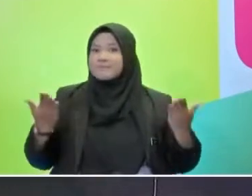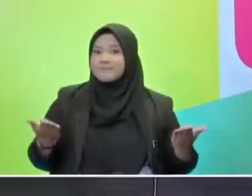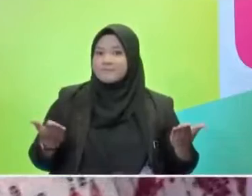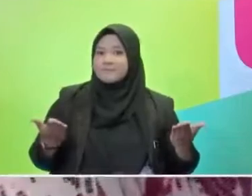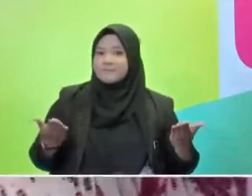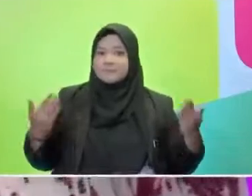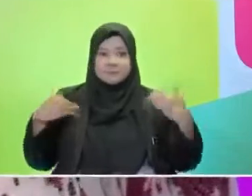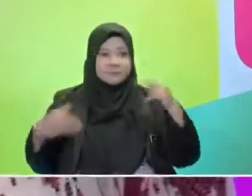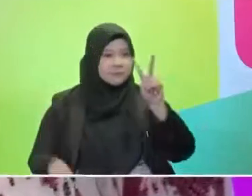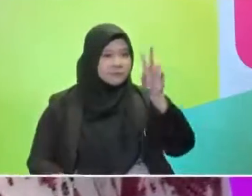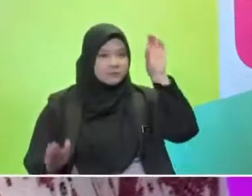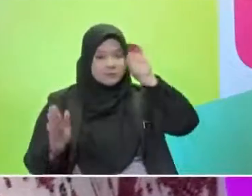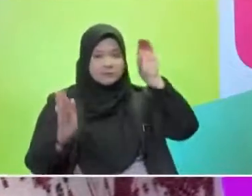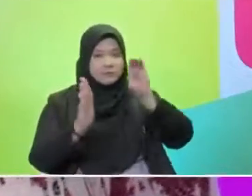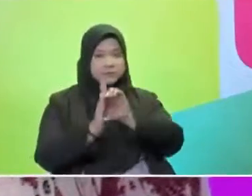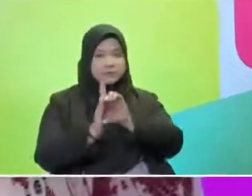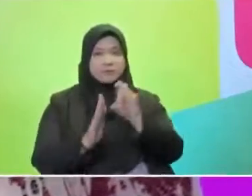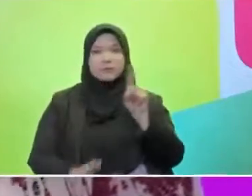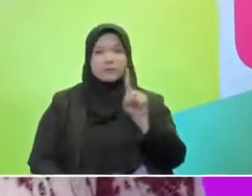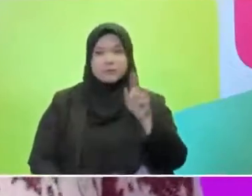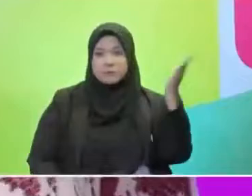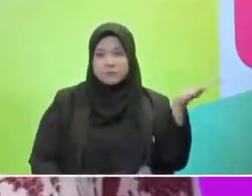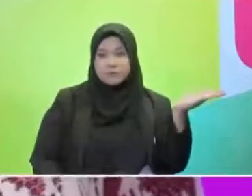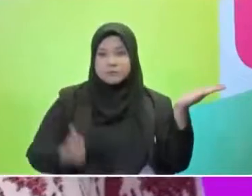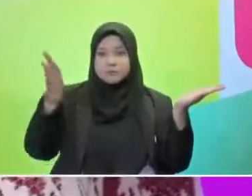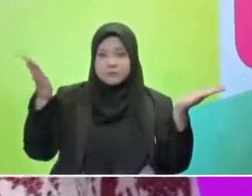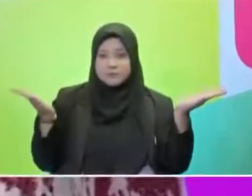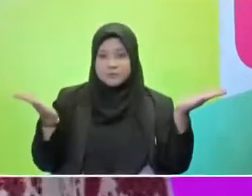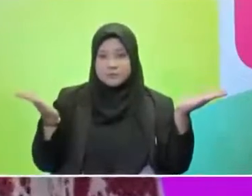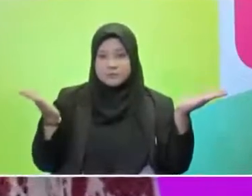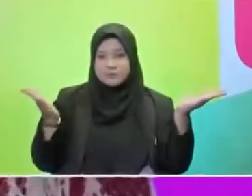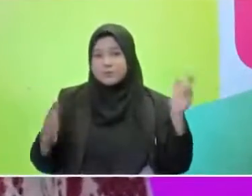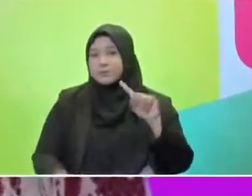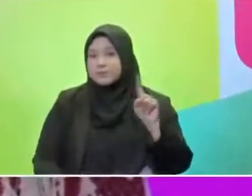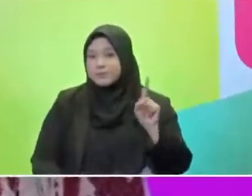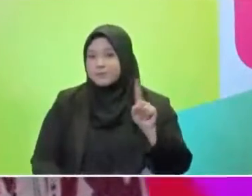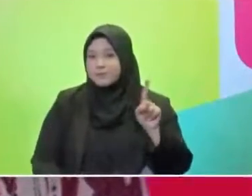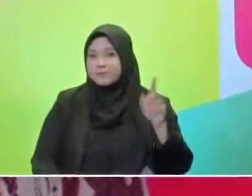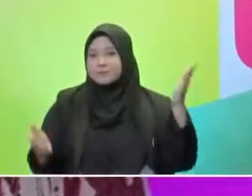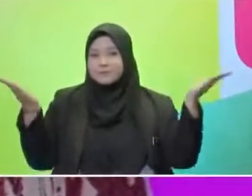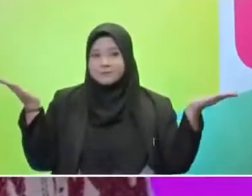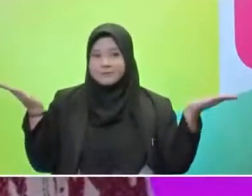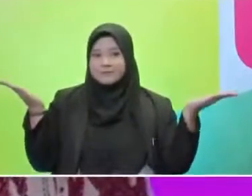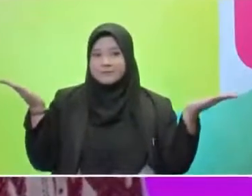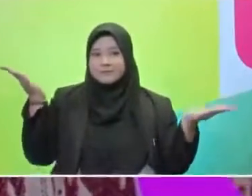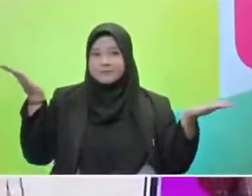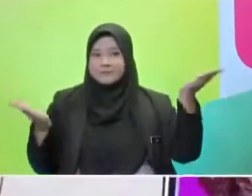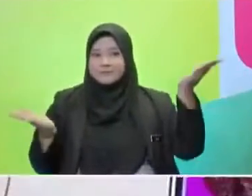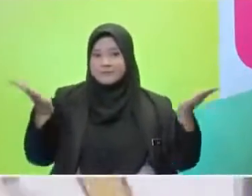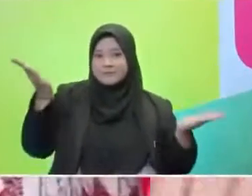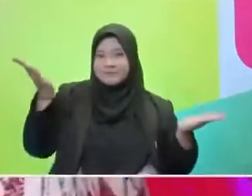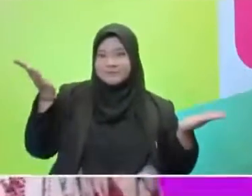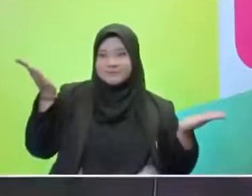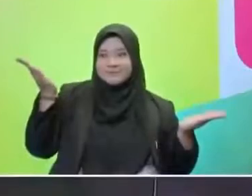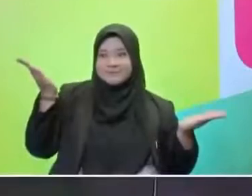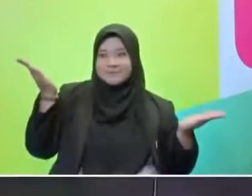Boleh? Yang kanan ke yang kiri? Saya rasa murid-murid jawab yang inilah,